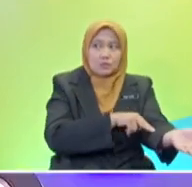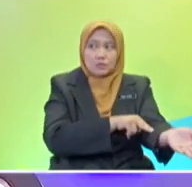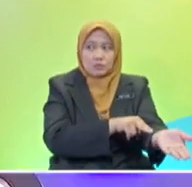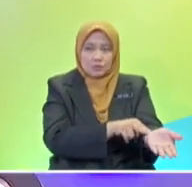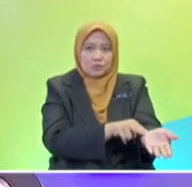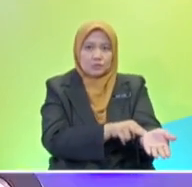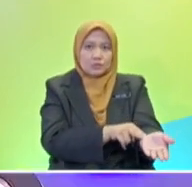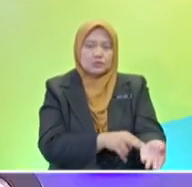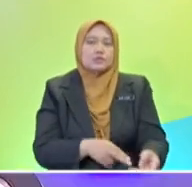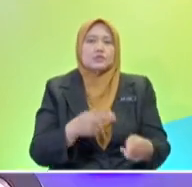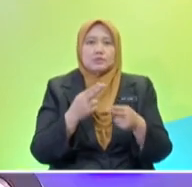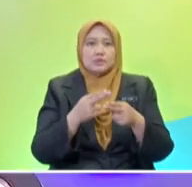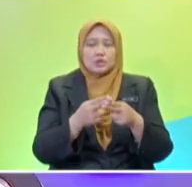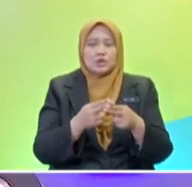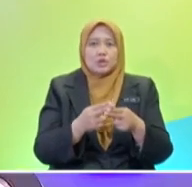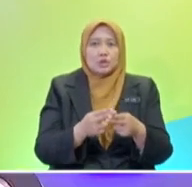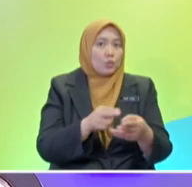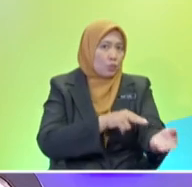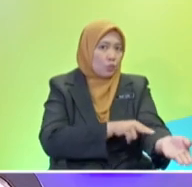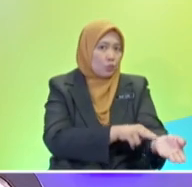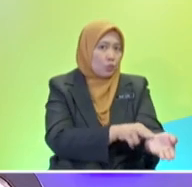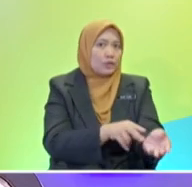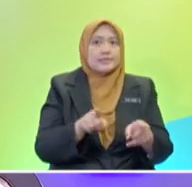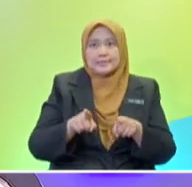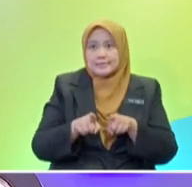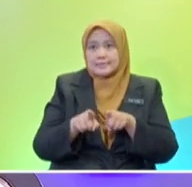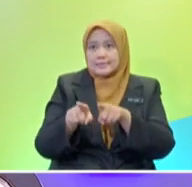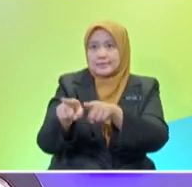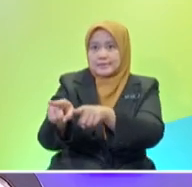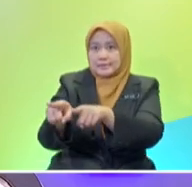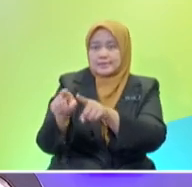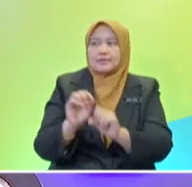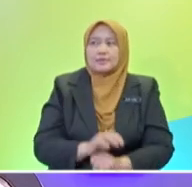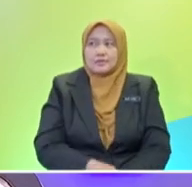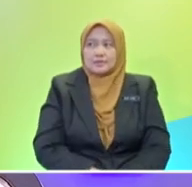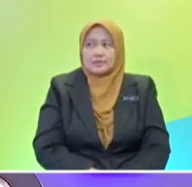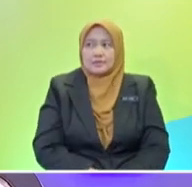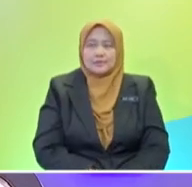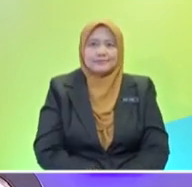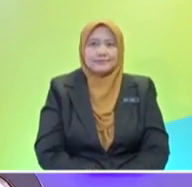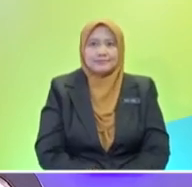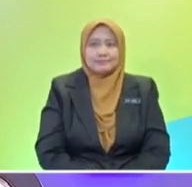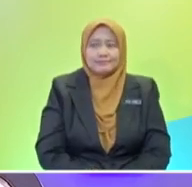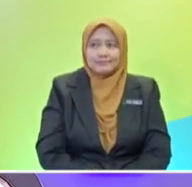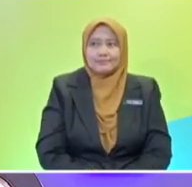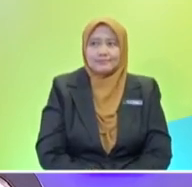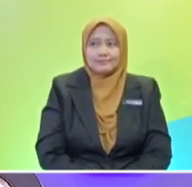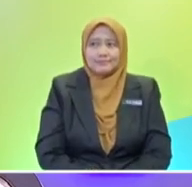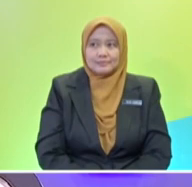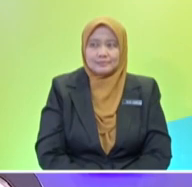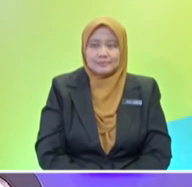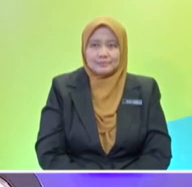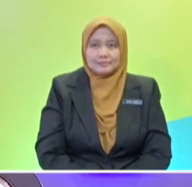dipanggil urat selari. Selari, tengok selari je kan? Dia selari. Kalau dia ini menegak ke